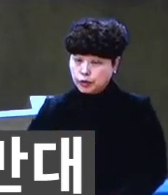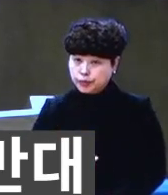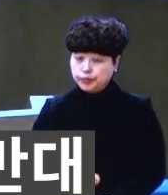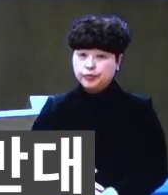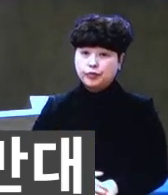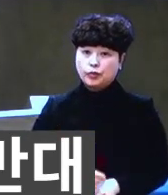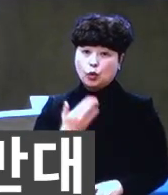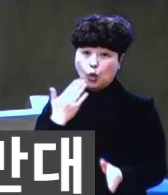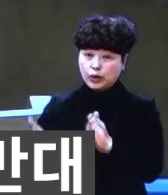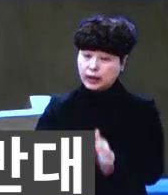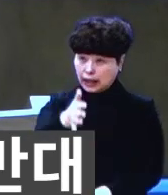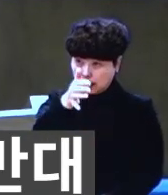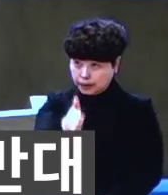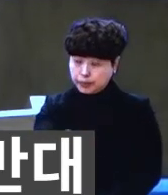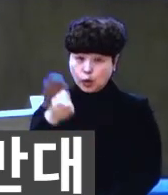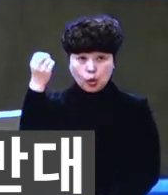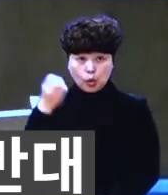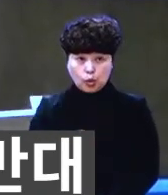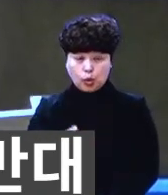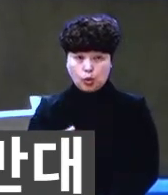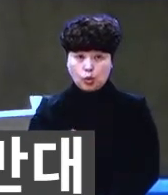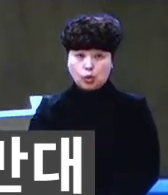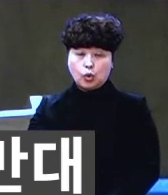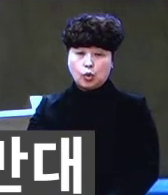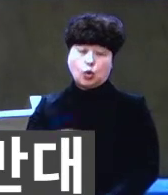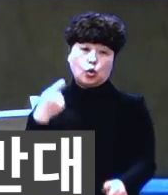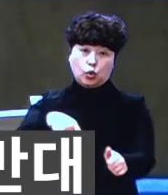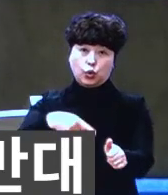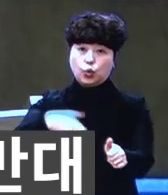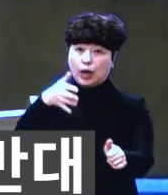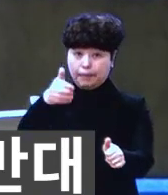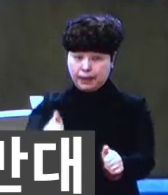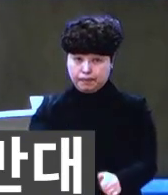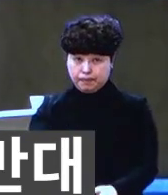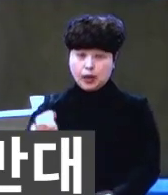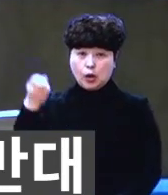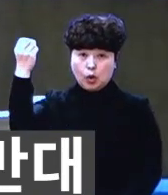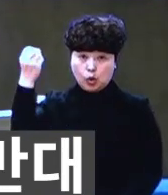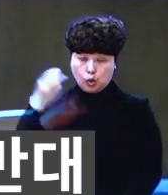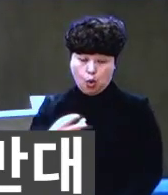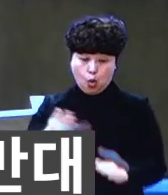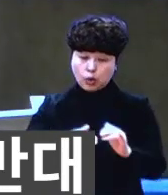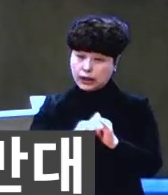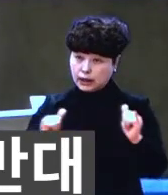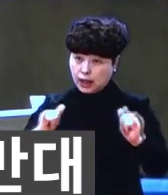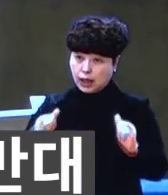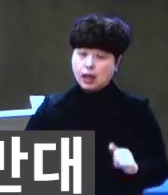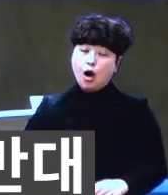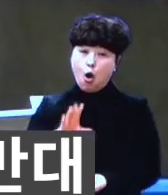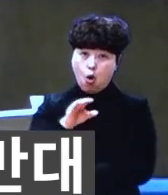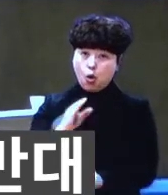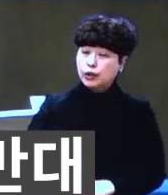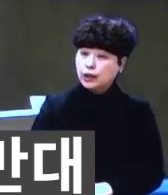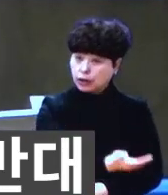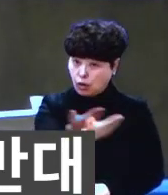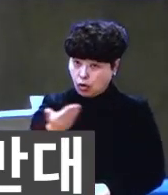김동연 지사님과 임태희 교육감님, 그리고 공직자 여러분, 언론인